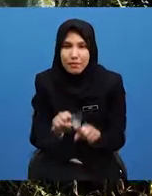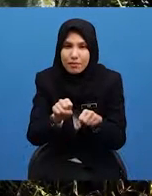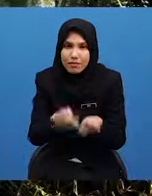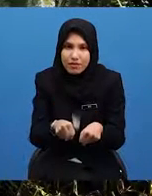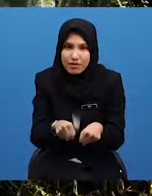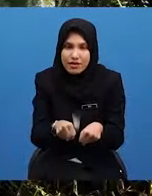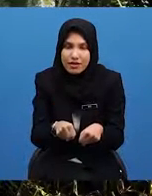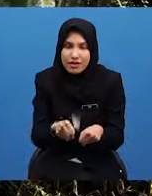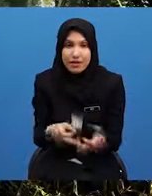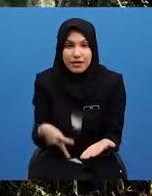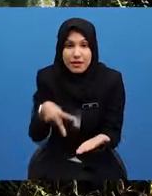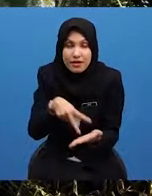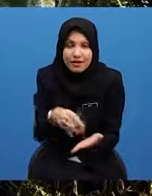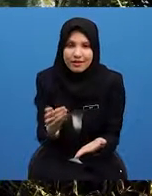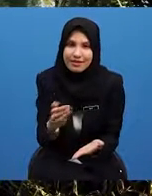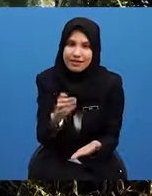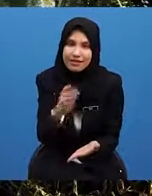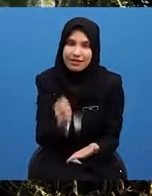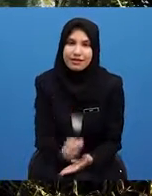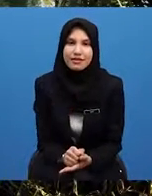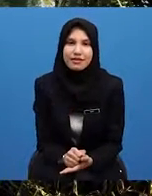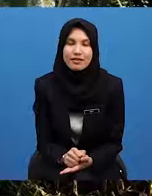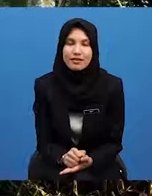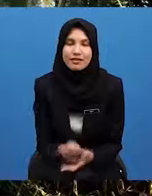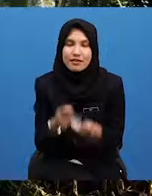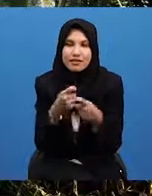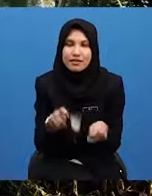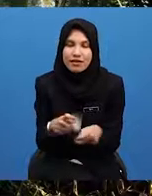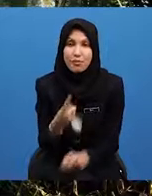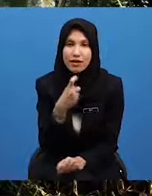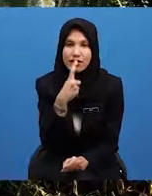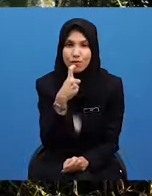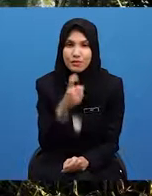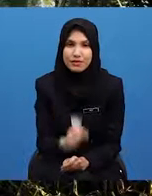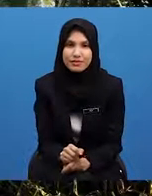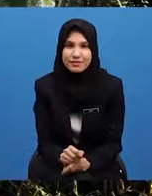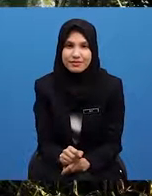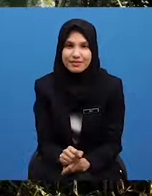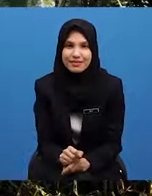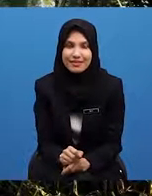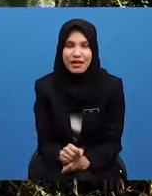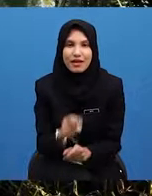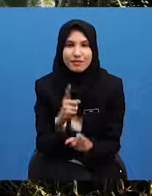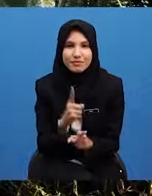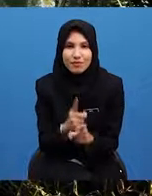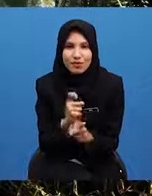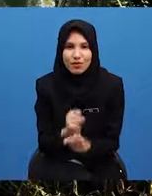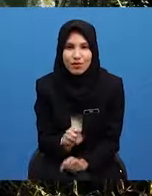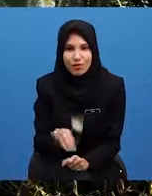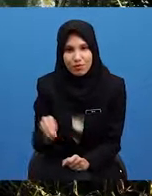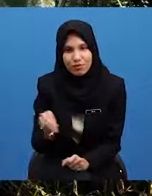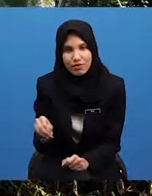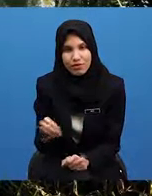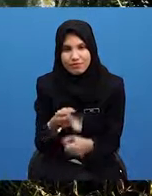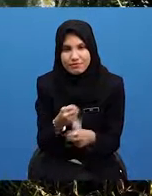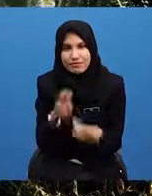boleh menaikkan ikan yang telah memakan umpan? Ya, murid-murid,